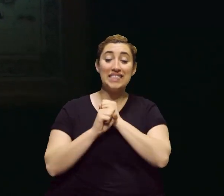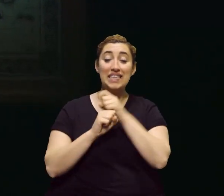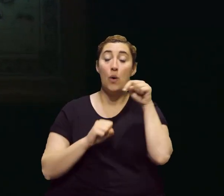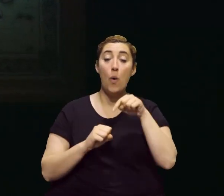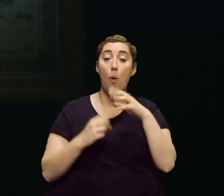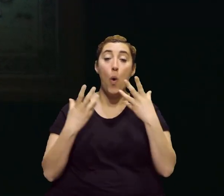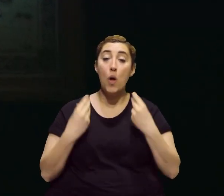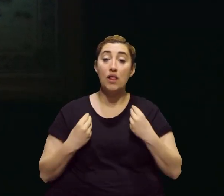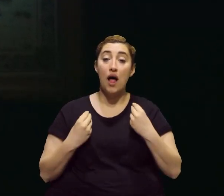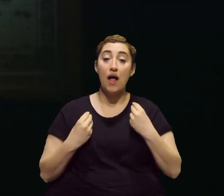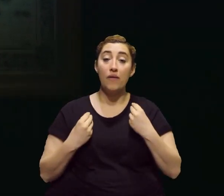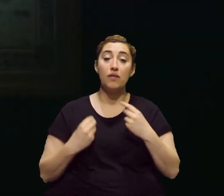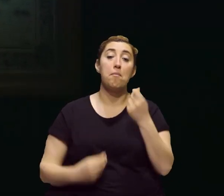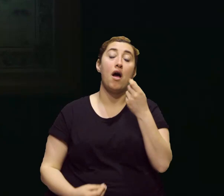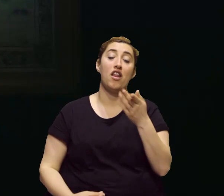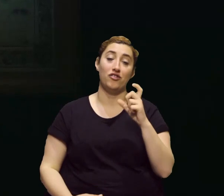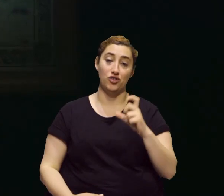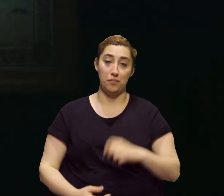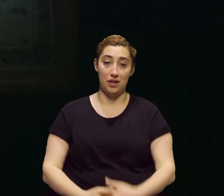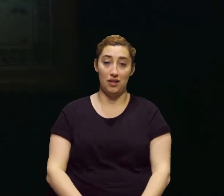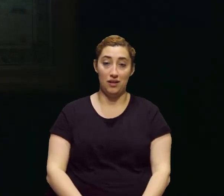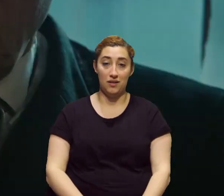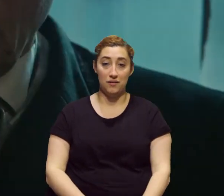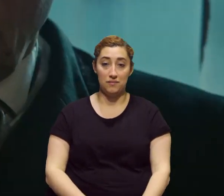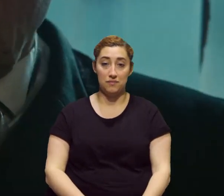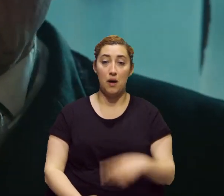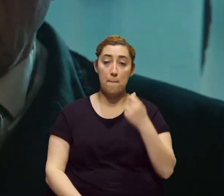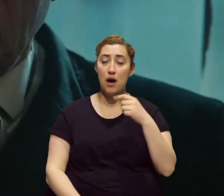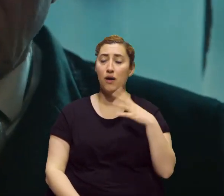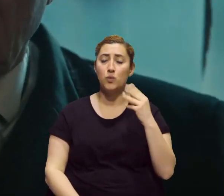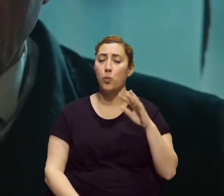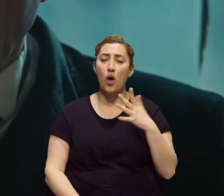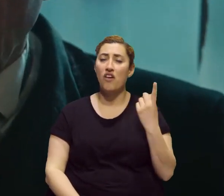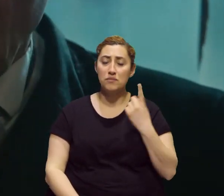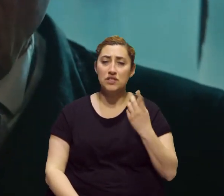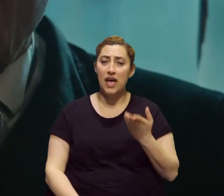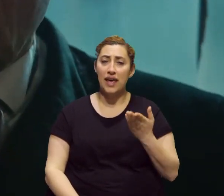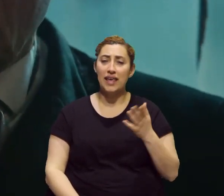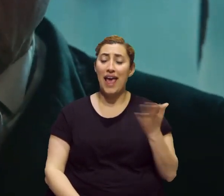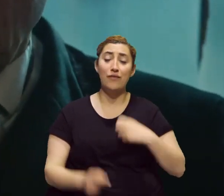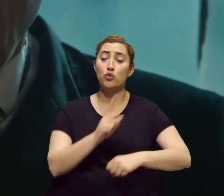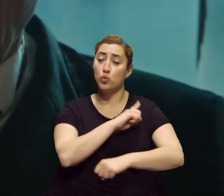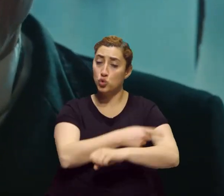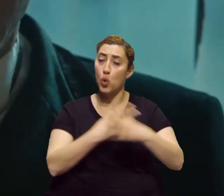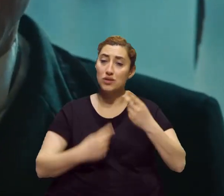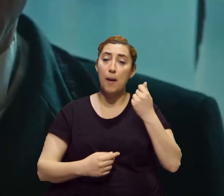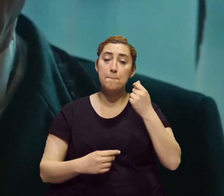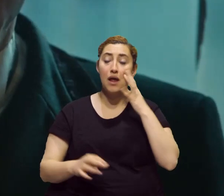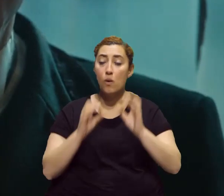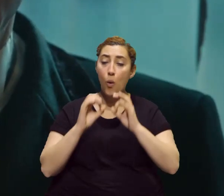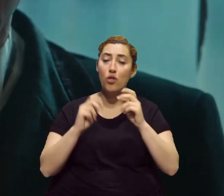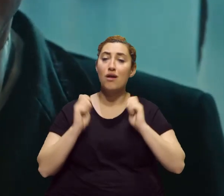güç, para Cemil. Para öyle bir şeydir ki en güçlüsü bile parayı